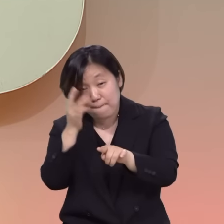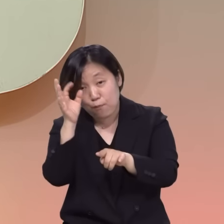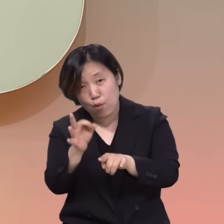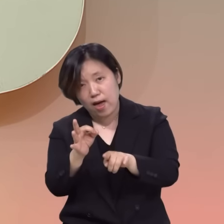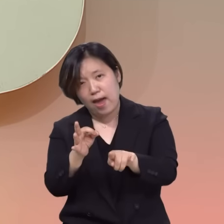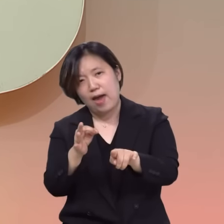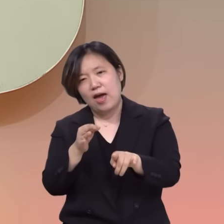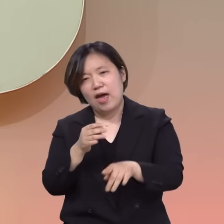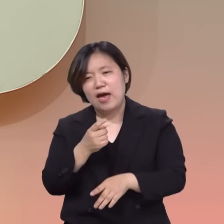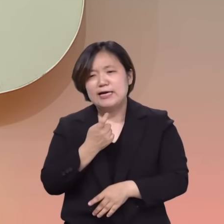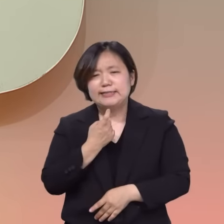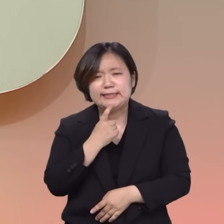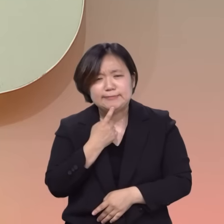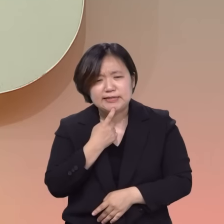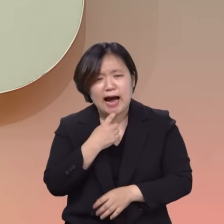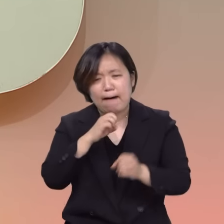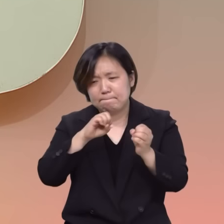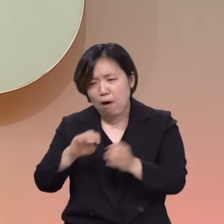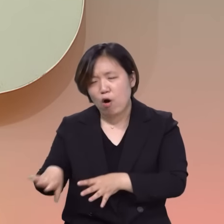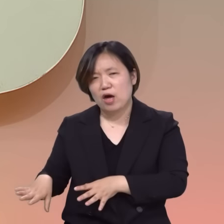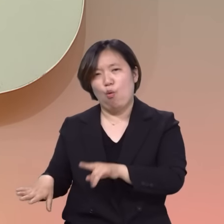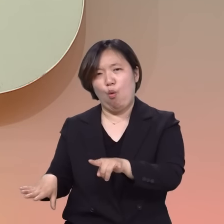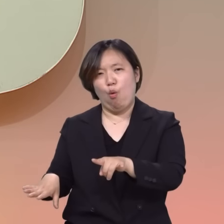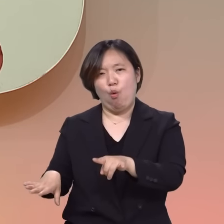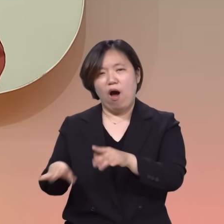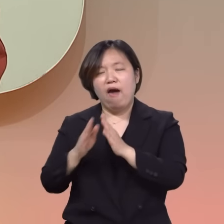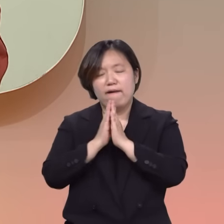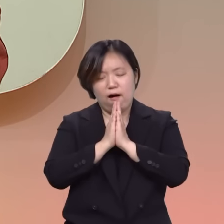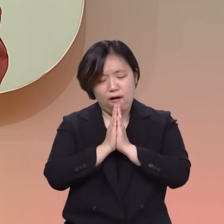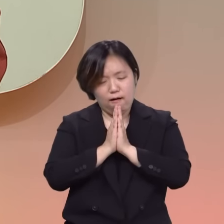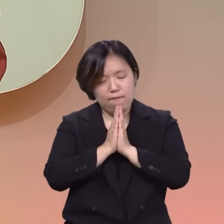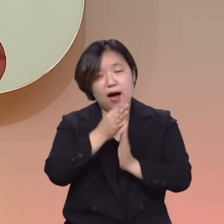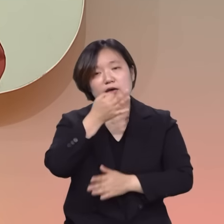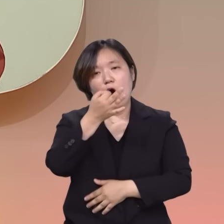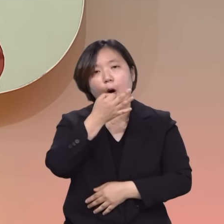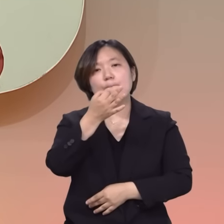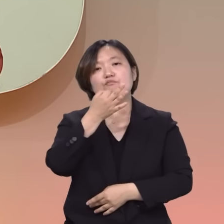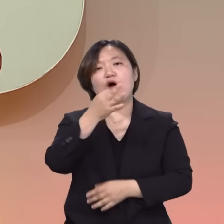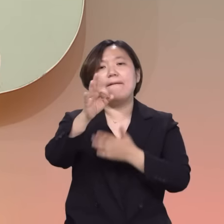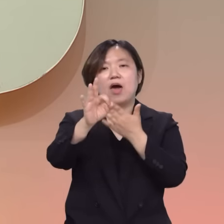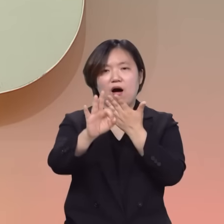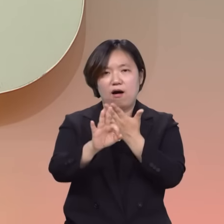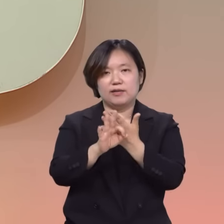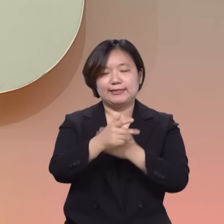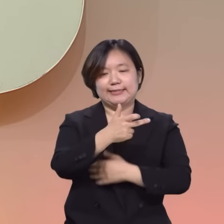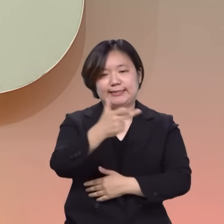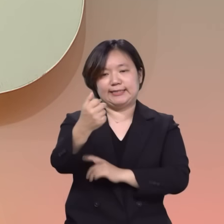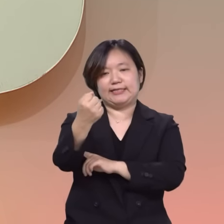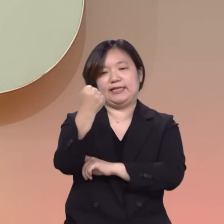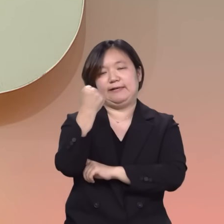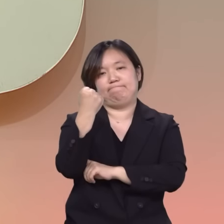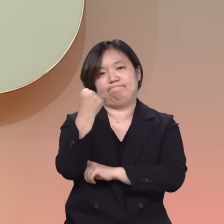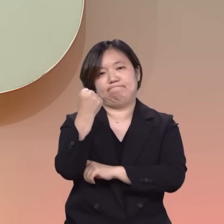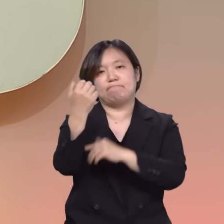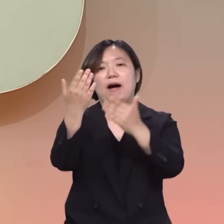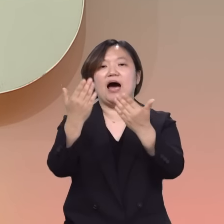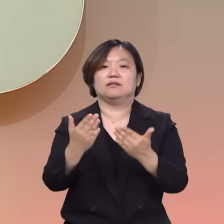마음으로 기도하고 염불할 때 훨씬 더 강력한 에너지가 나오는구나 걸